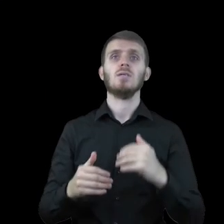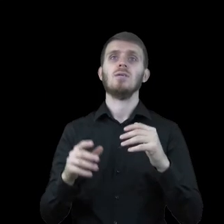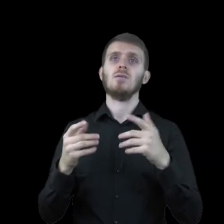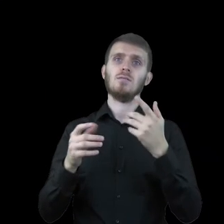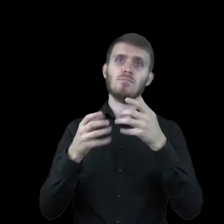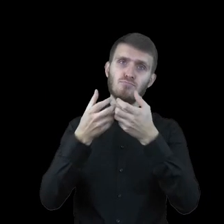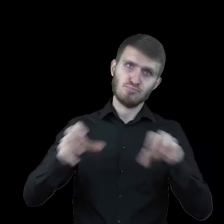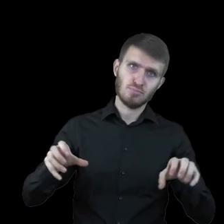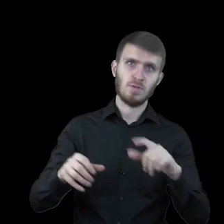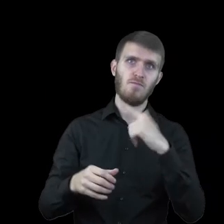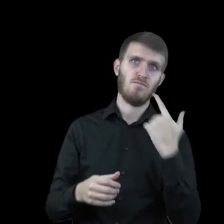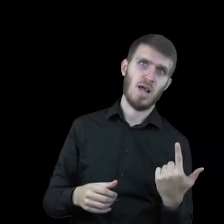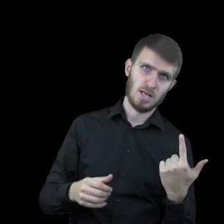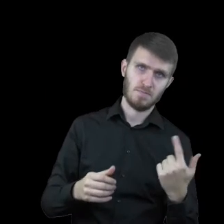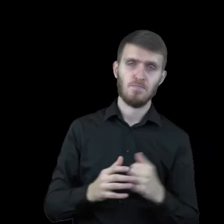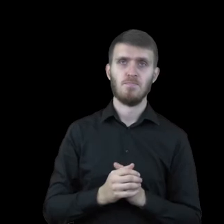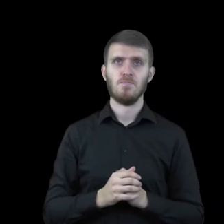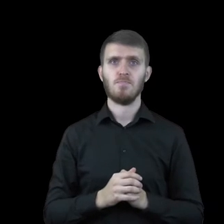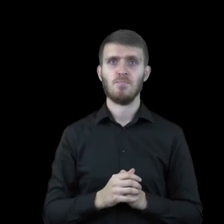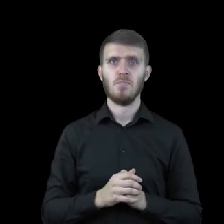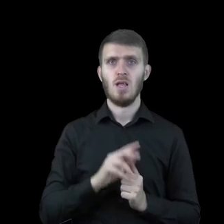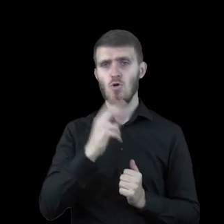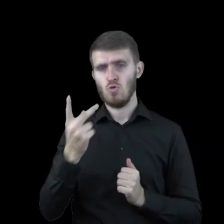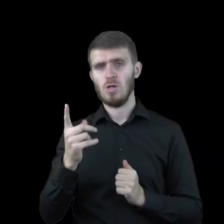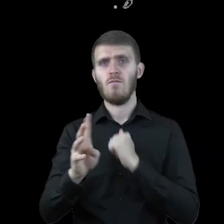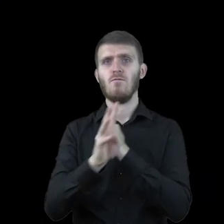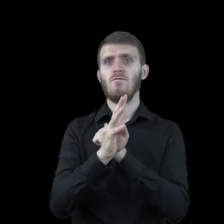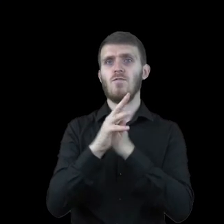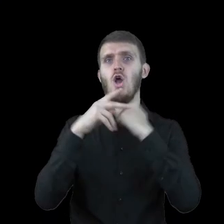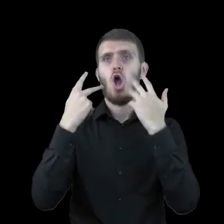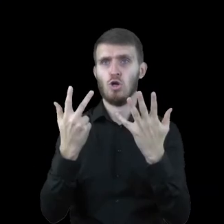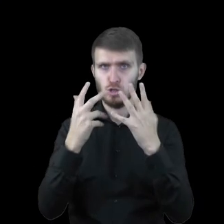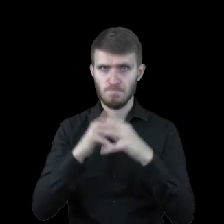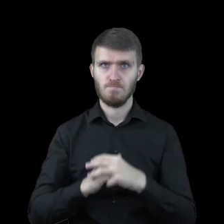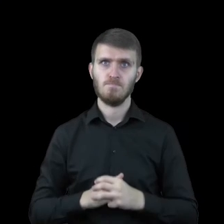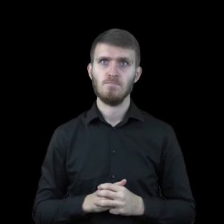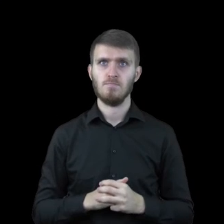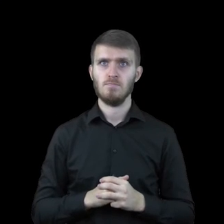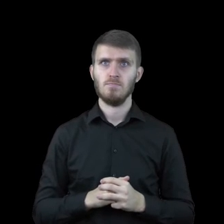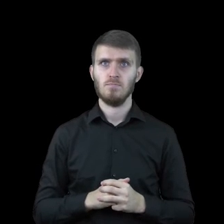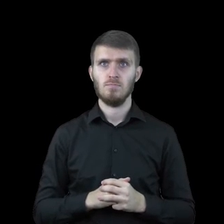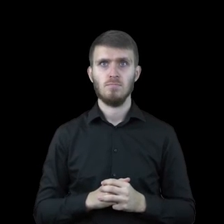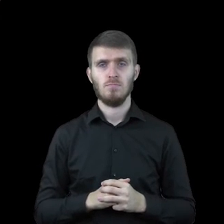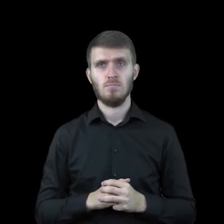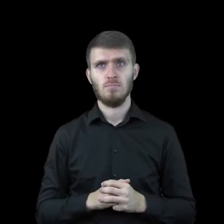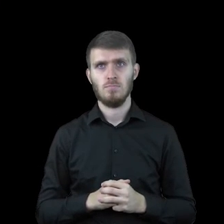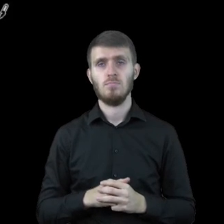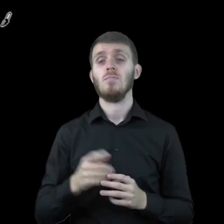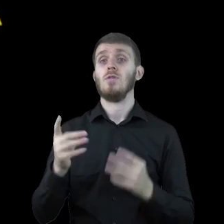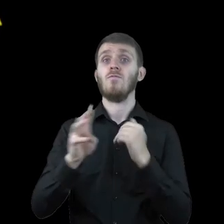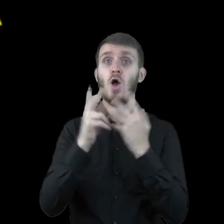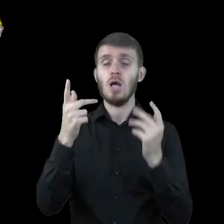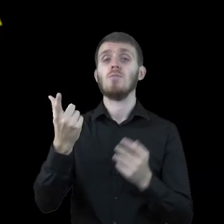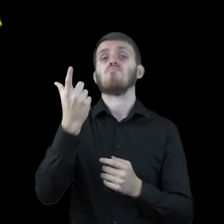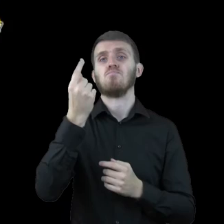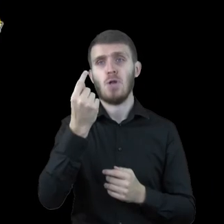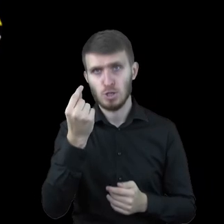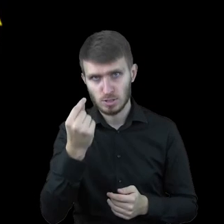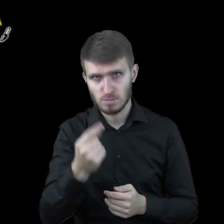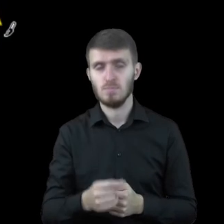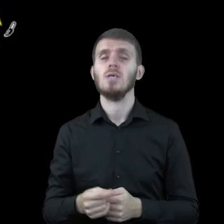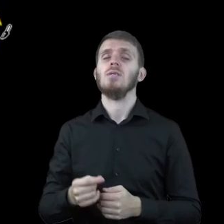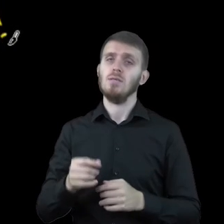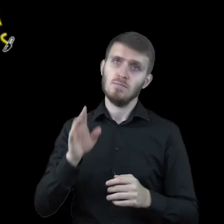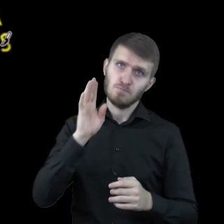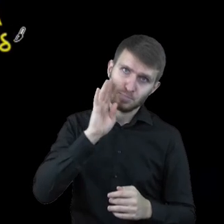392. To również jest parzysty, więc mamy 2, a tutaj 98.